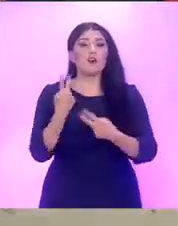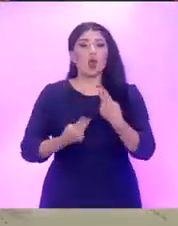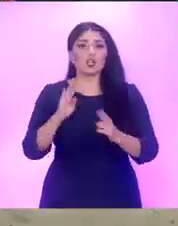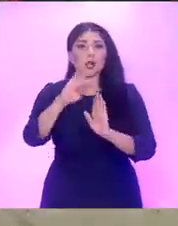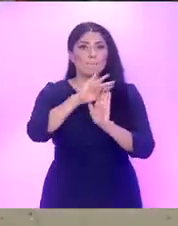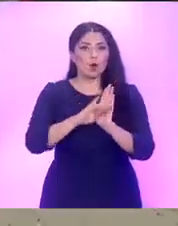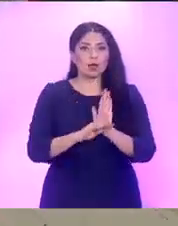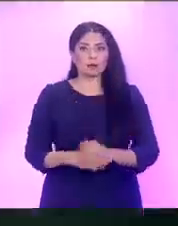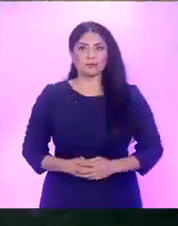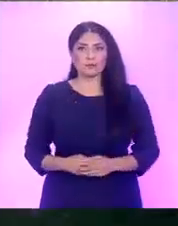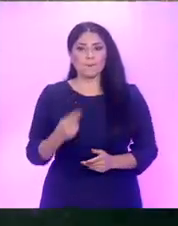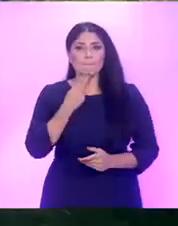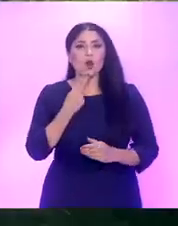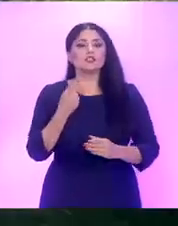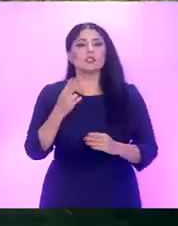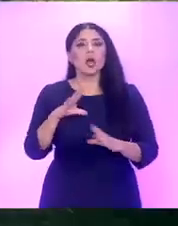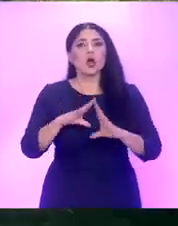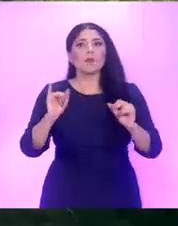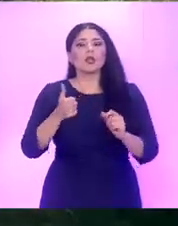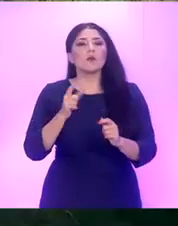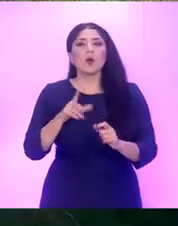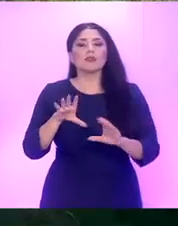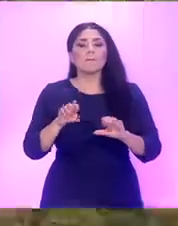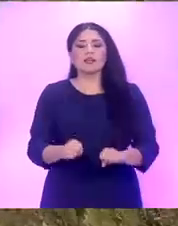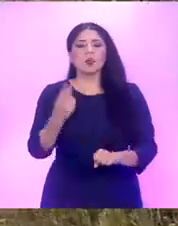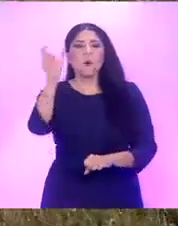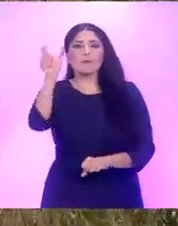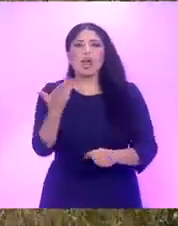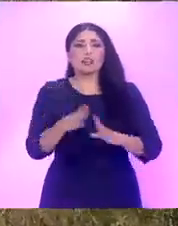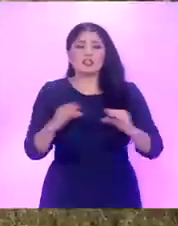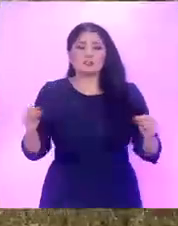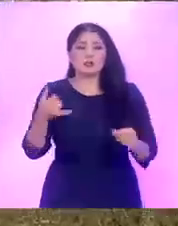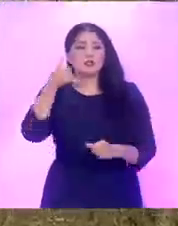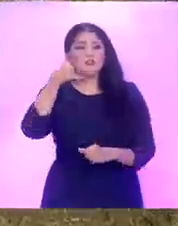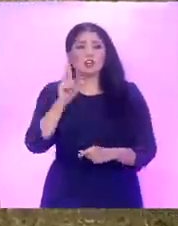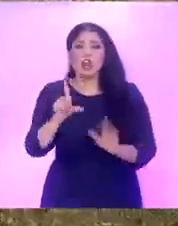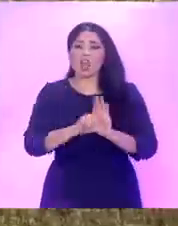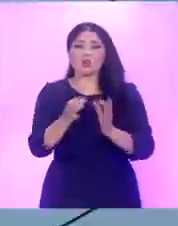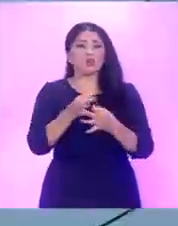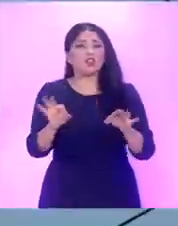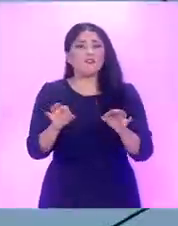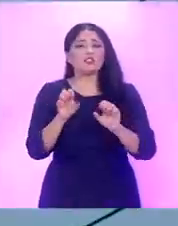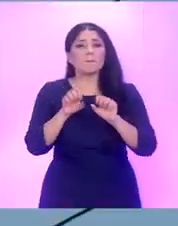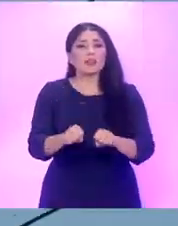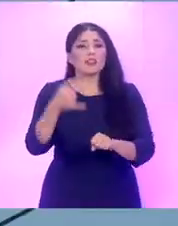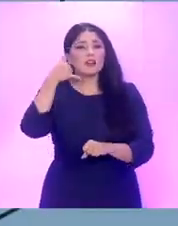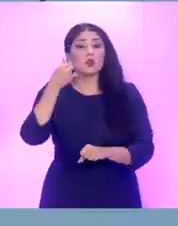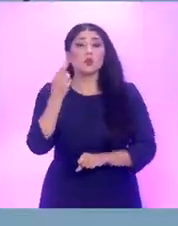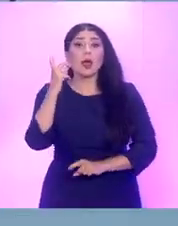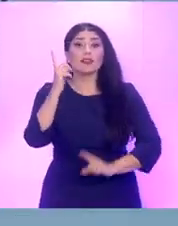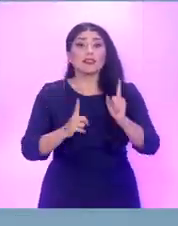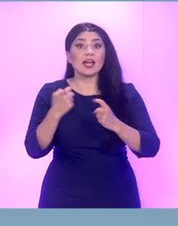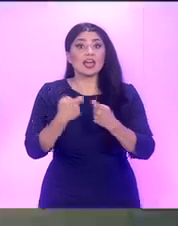poate găsi o persoană dispărută prin localizarea telefonului mobil. Legislația nu permite interceptarea dispozitivelor decât în cazul în